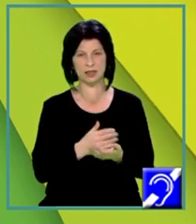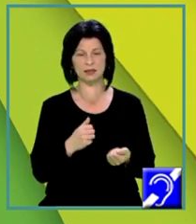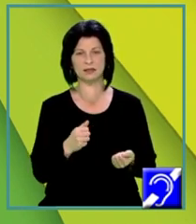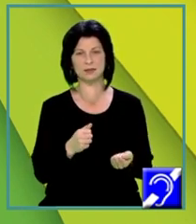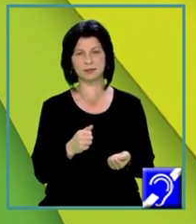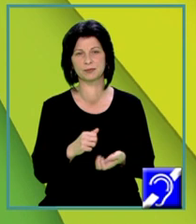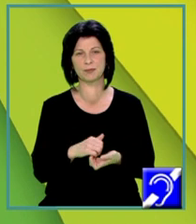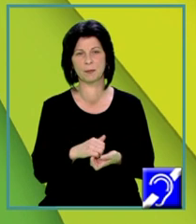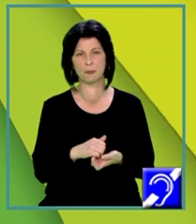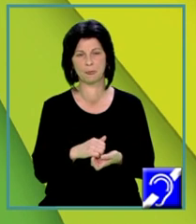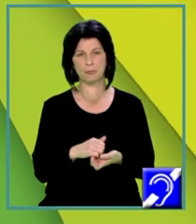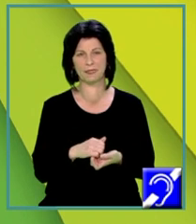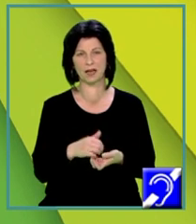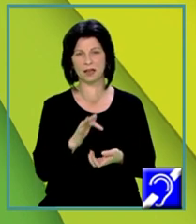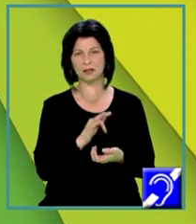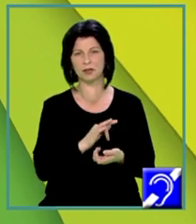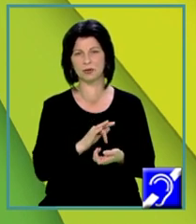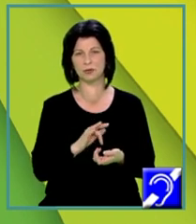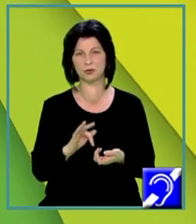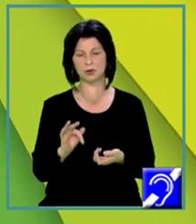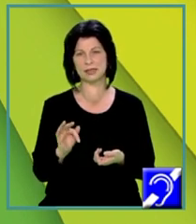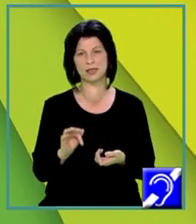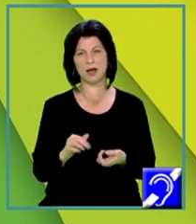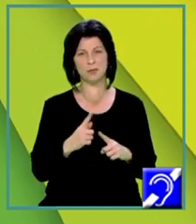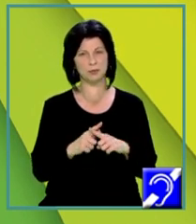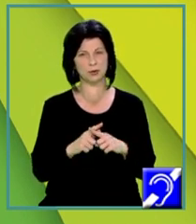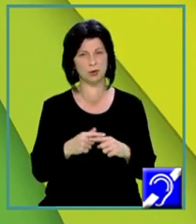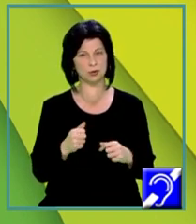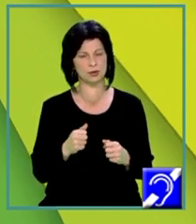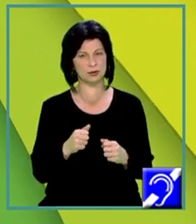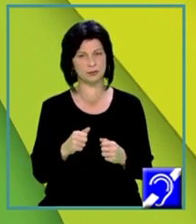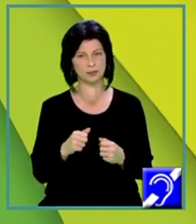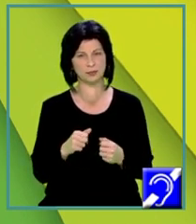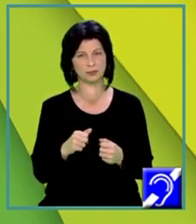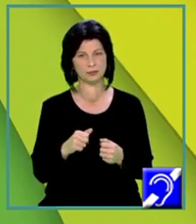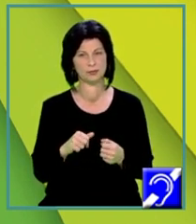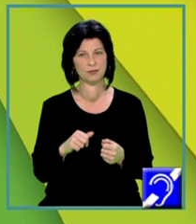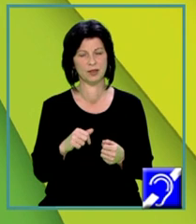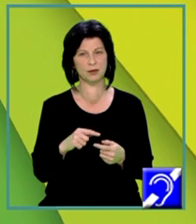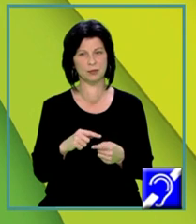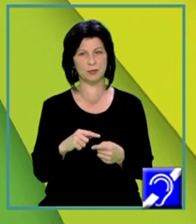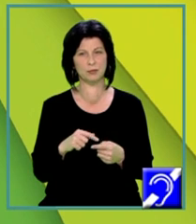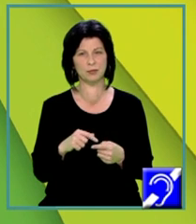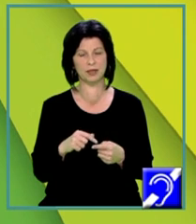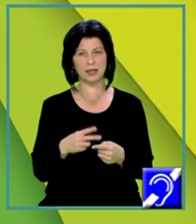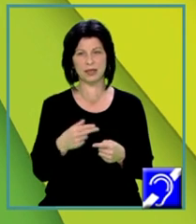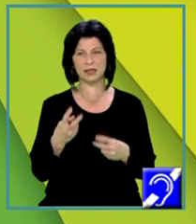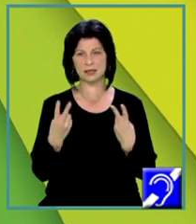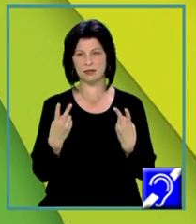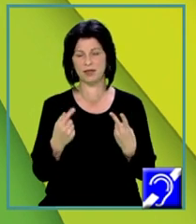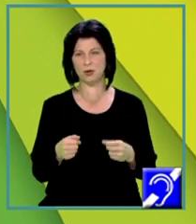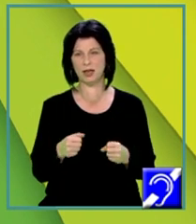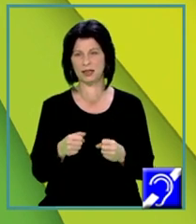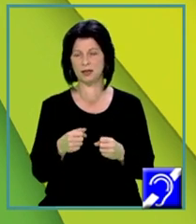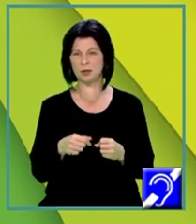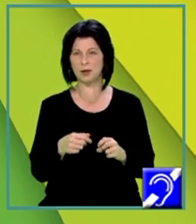sau funcția produse forje în punctul x este produsul numerelor c f de x ori jerax toate